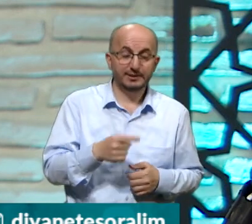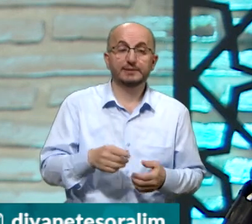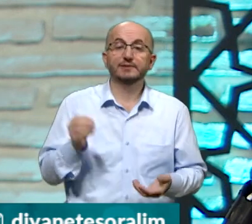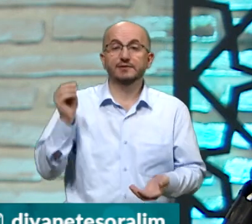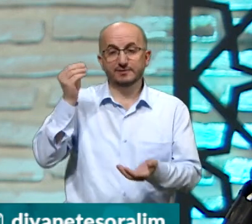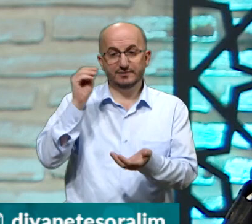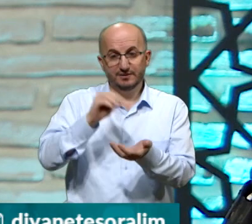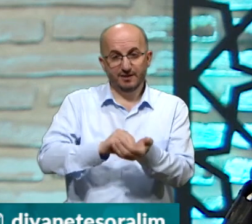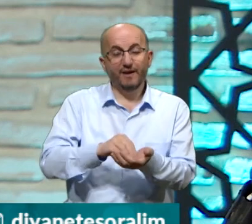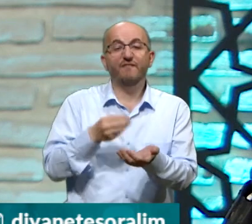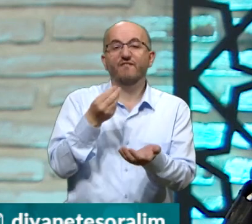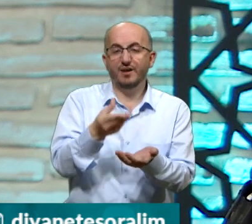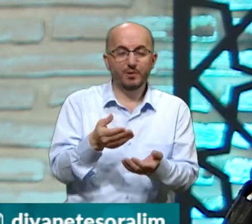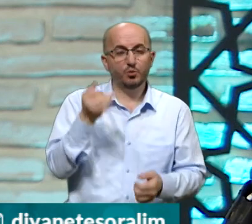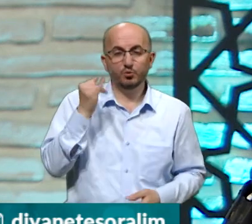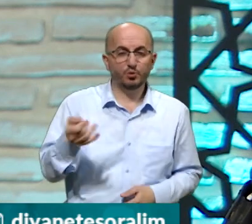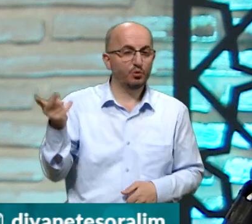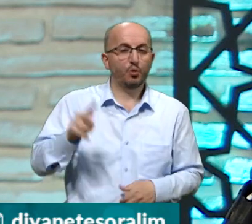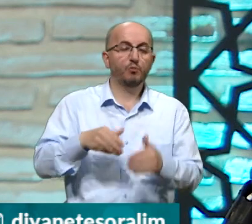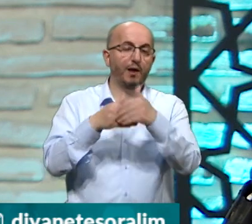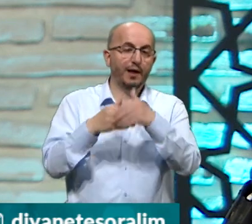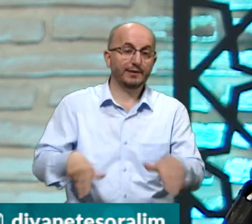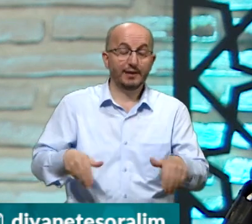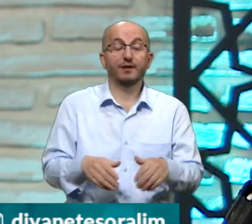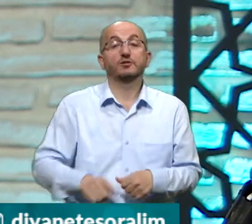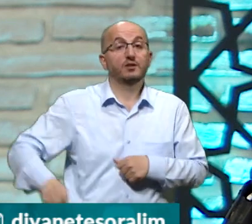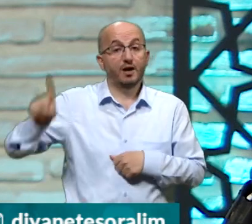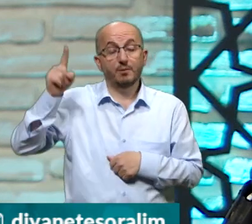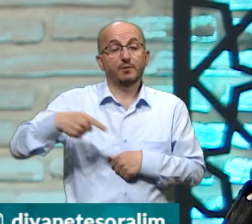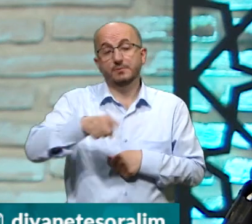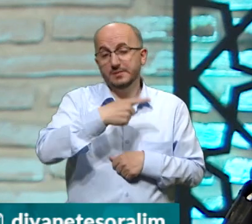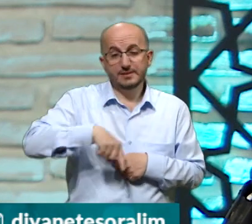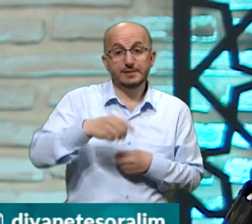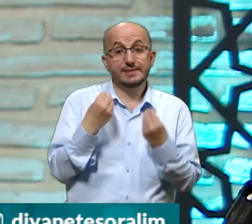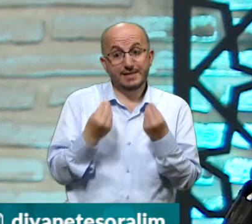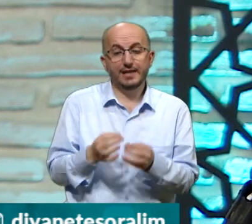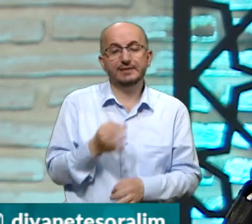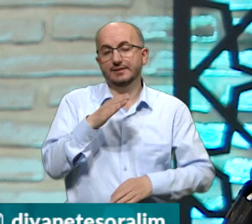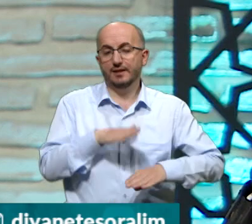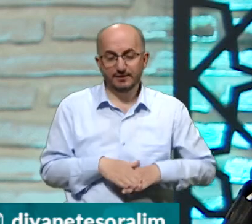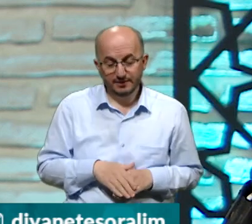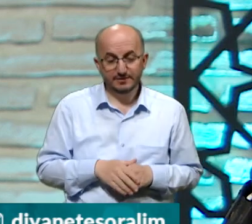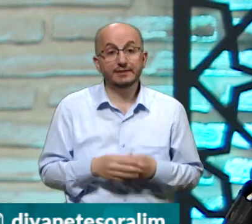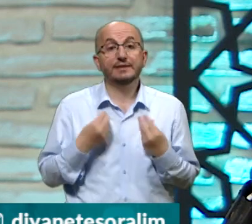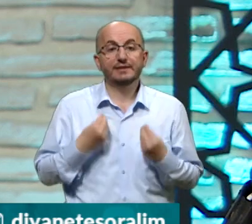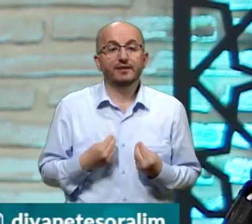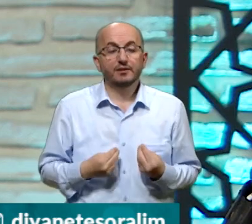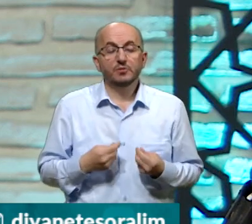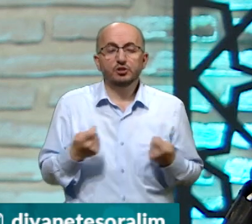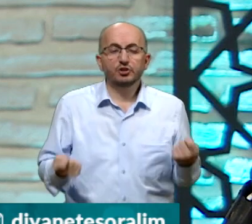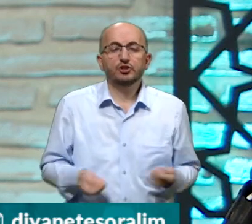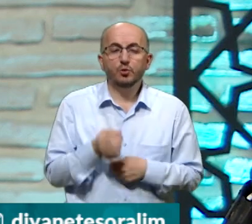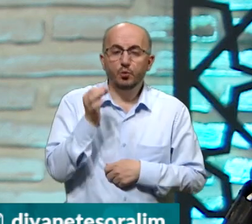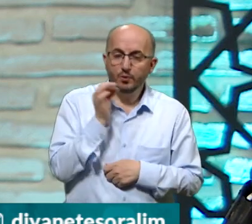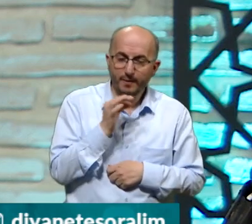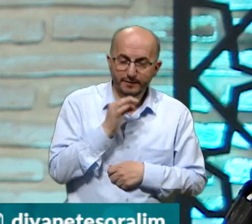sadaka vermek s kötü ölümü engeller Cenabı Allah bizi salihlerden eylesin ve iyi bir iş